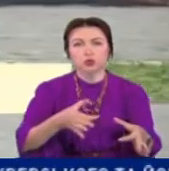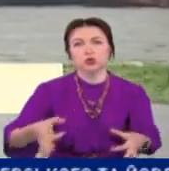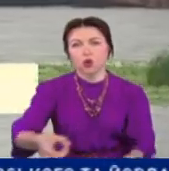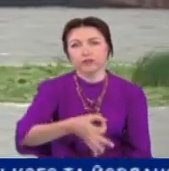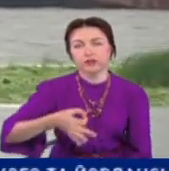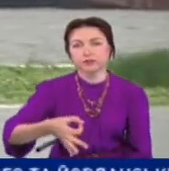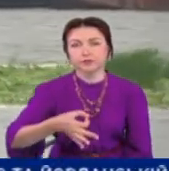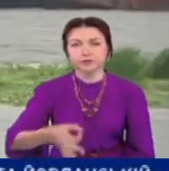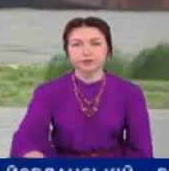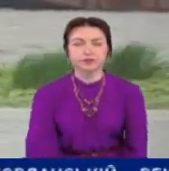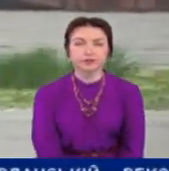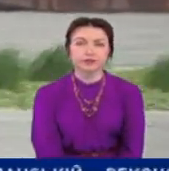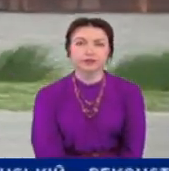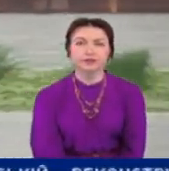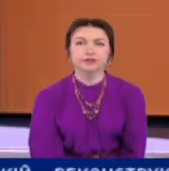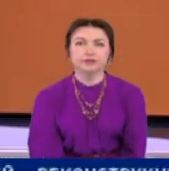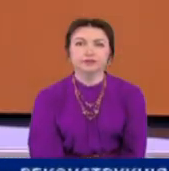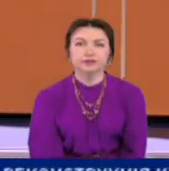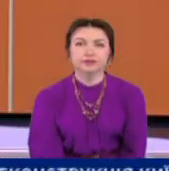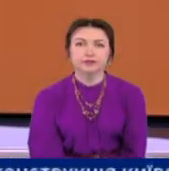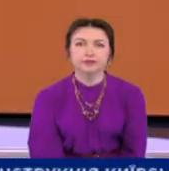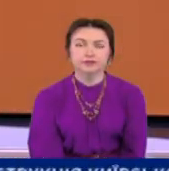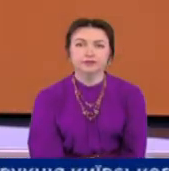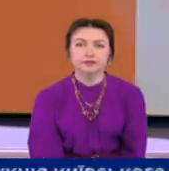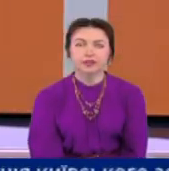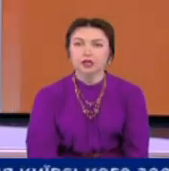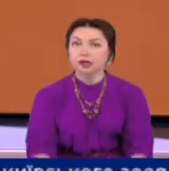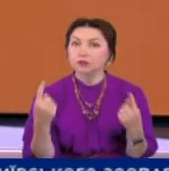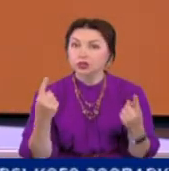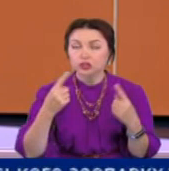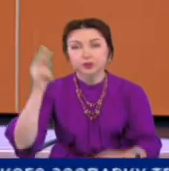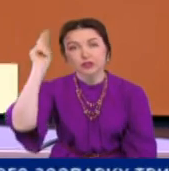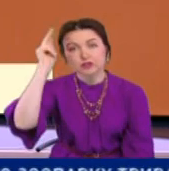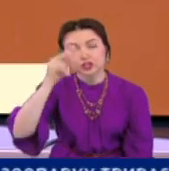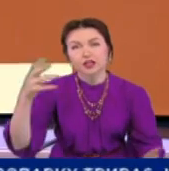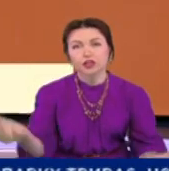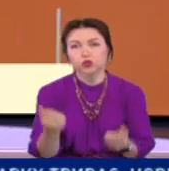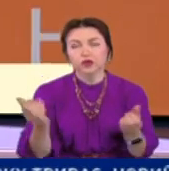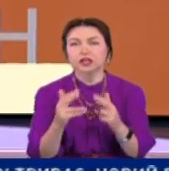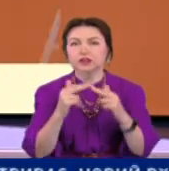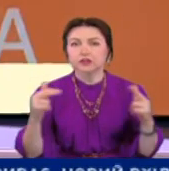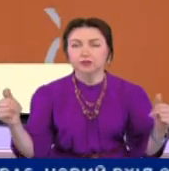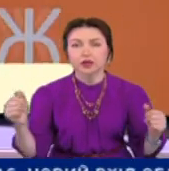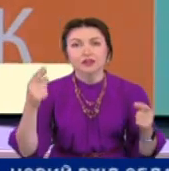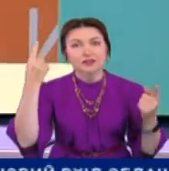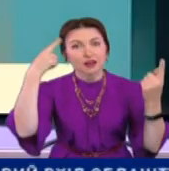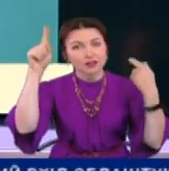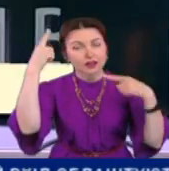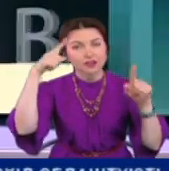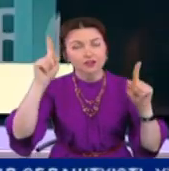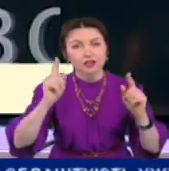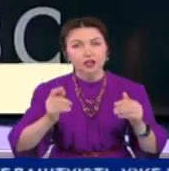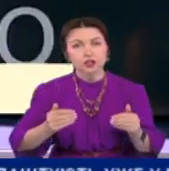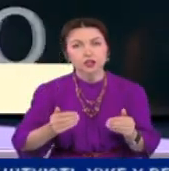Вікторія Кисельова, Олексій Баган, телеканал Київ. Масштабні навчання рятувальників на Дніпрі. За легендою, зіштовхнулись